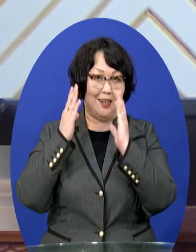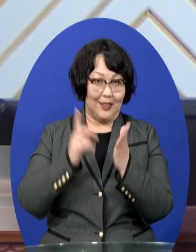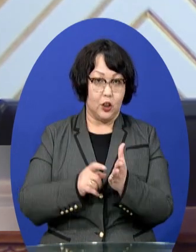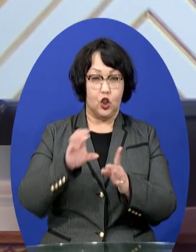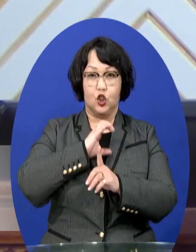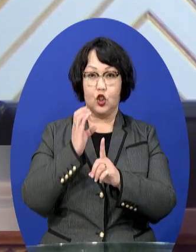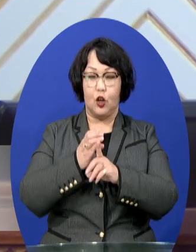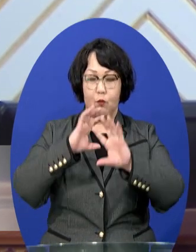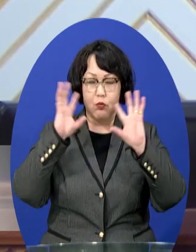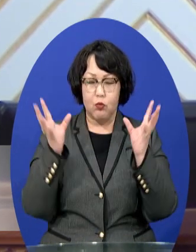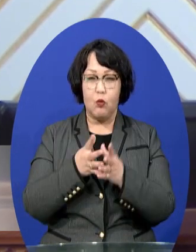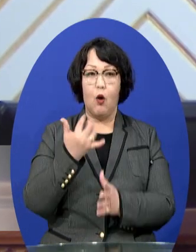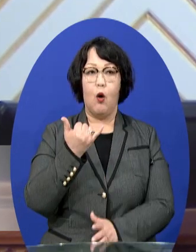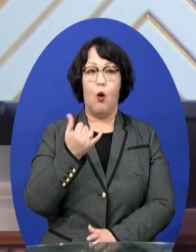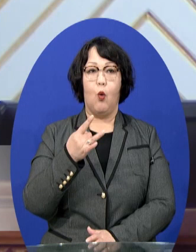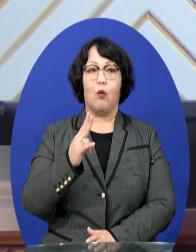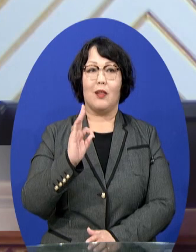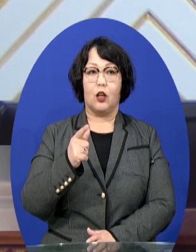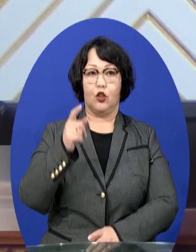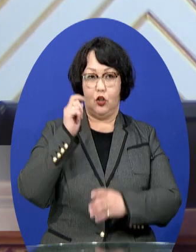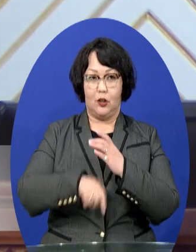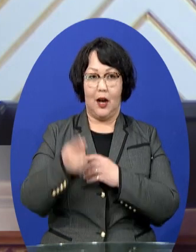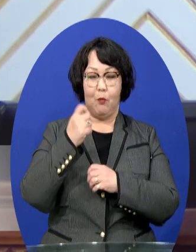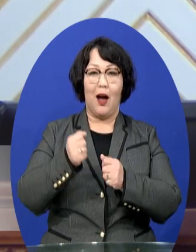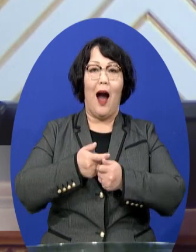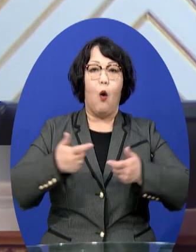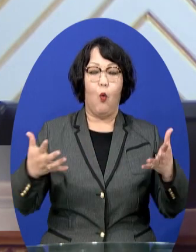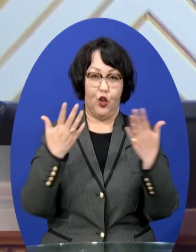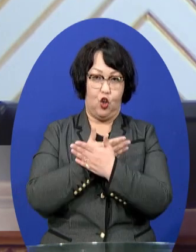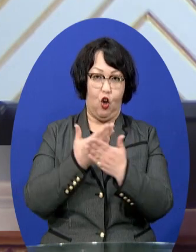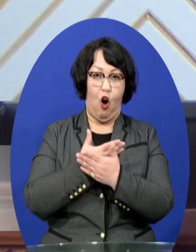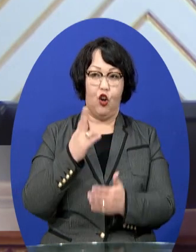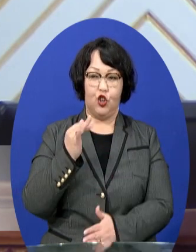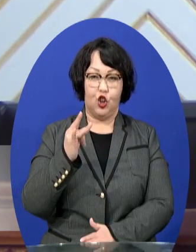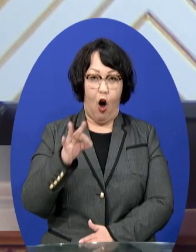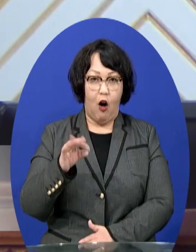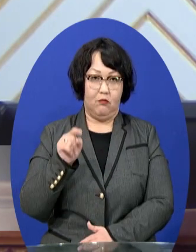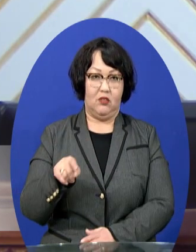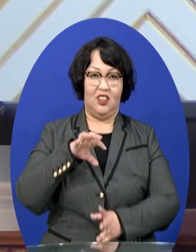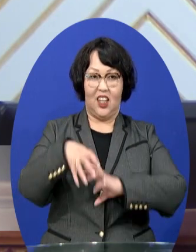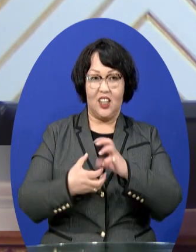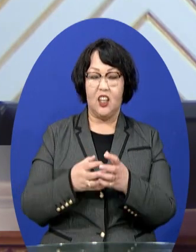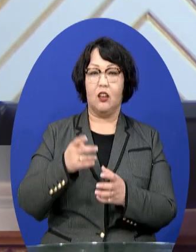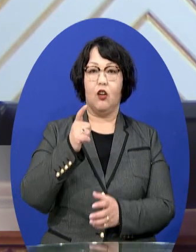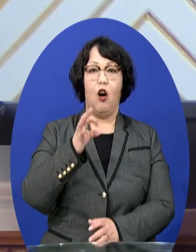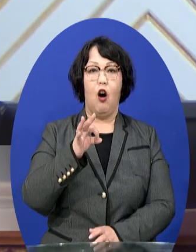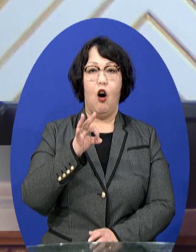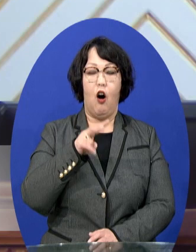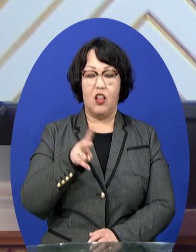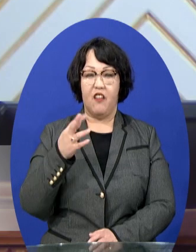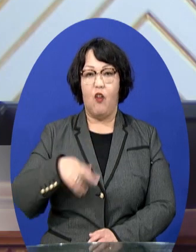дотроос бүх урлагийн дотроос хамгийн агуу нь кино гэж хэлсэн үгч бий. Өнөөдөр ч гэсэн дэлхийн даяарчлалд Холливуудын киноны оруулж байгаа